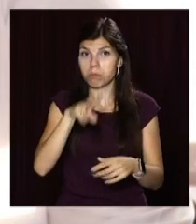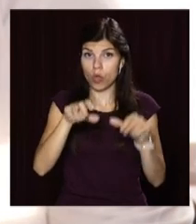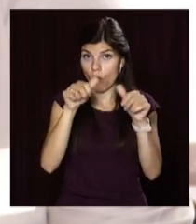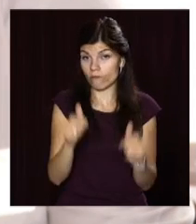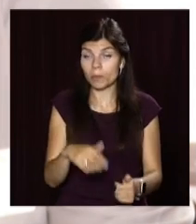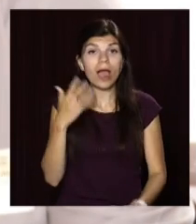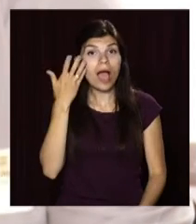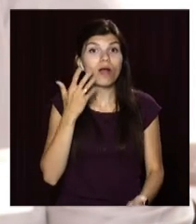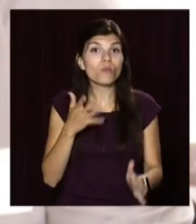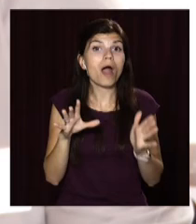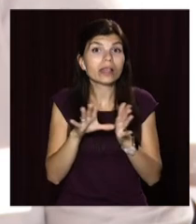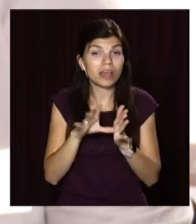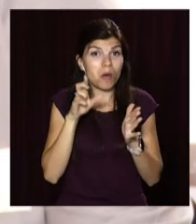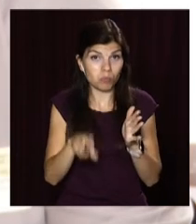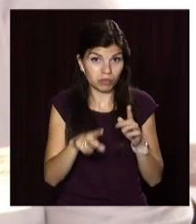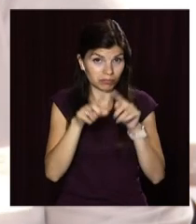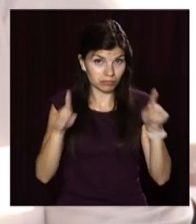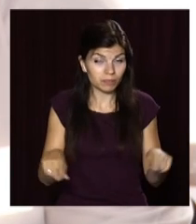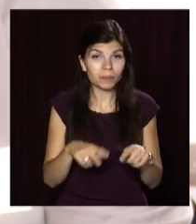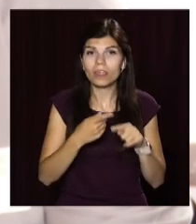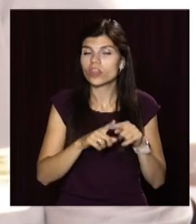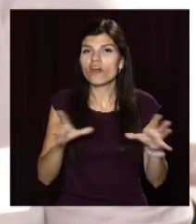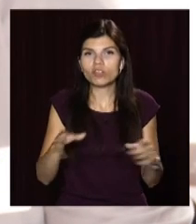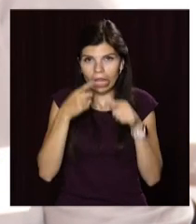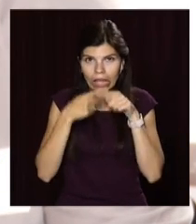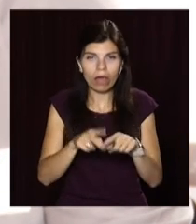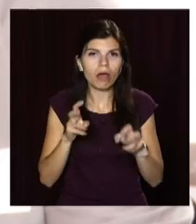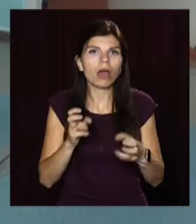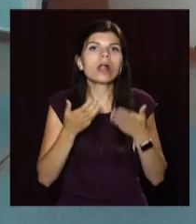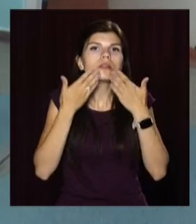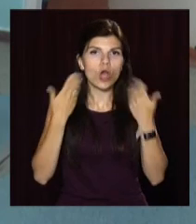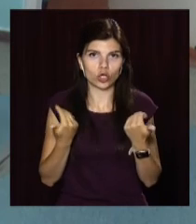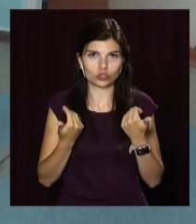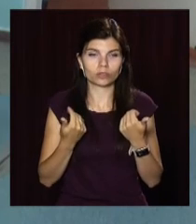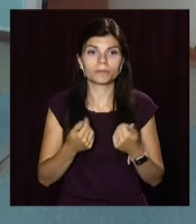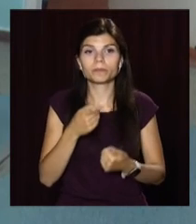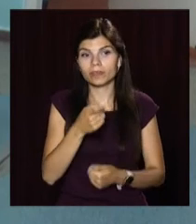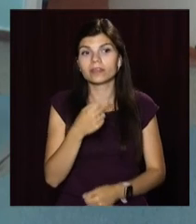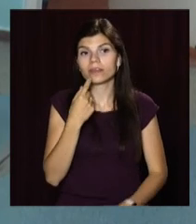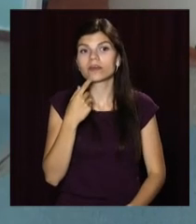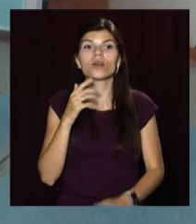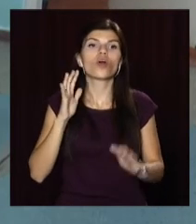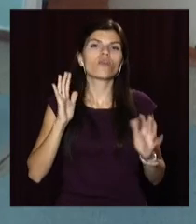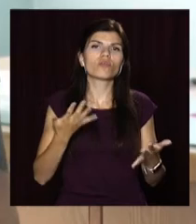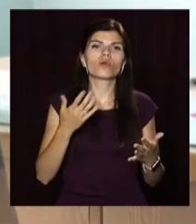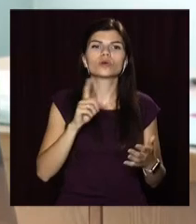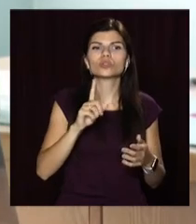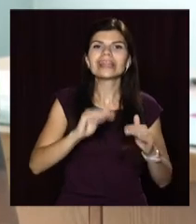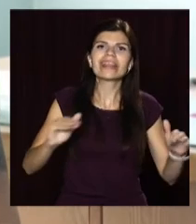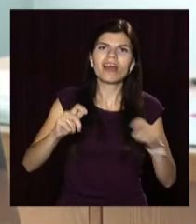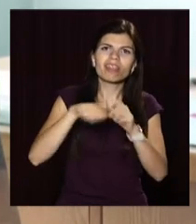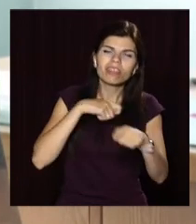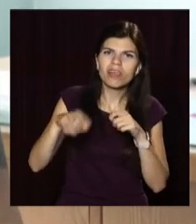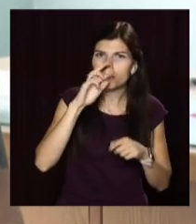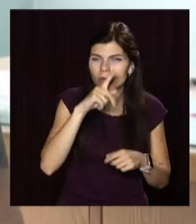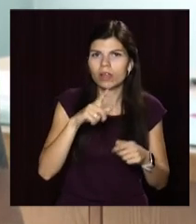лист. Коли будуть електронні больничні листи, це все технічно буде уходити. Порвали діти, загубили у маршрутці. Сумних